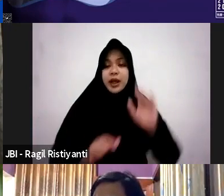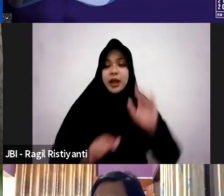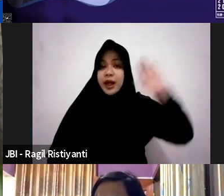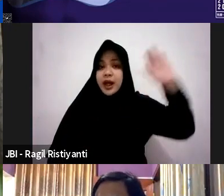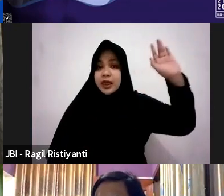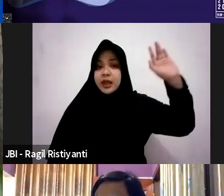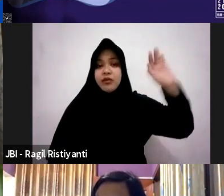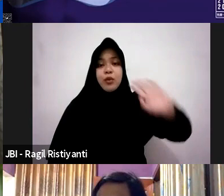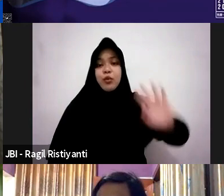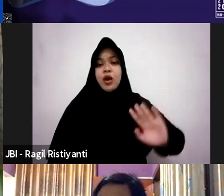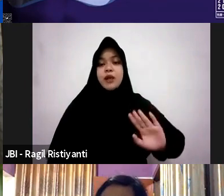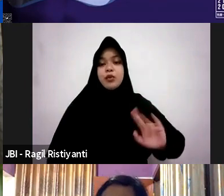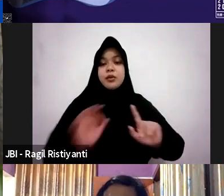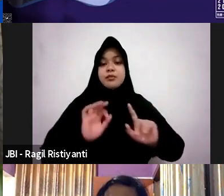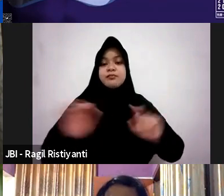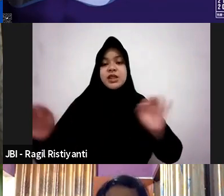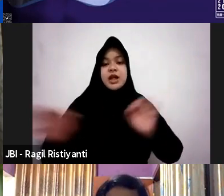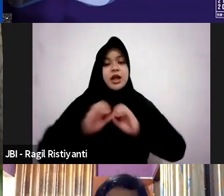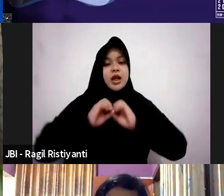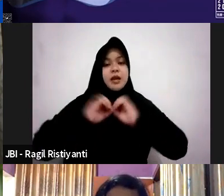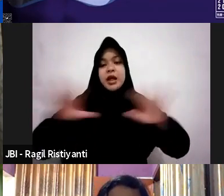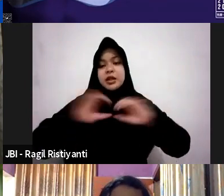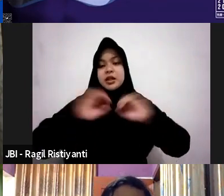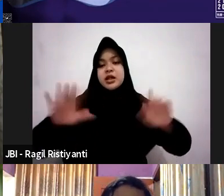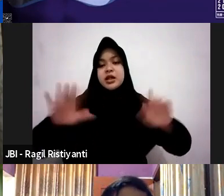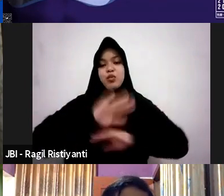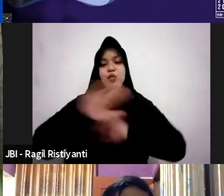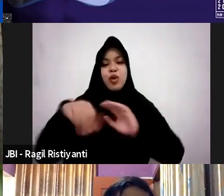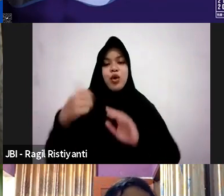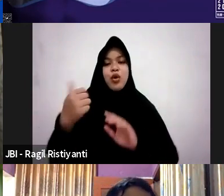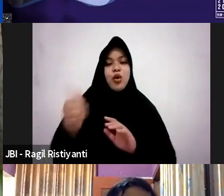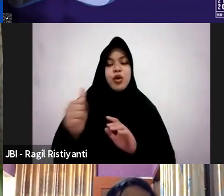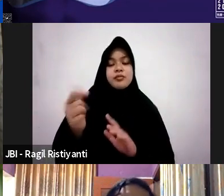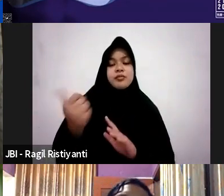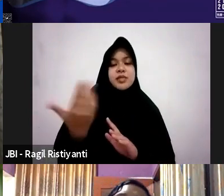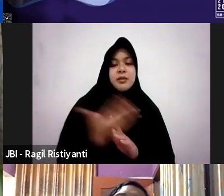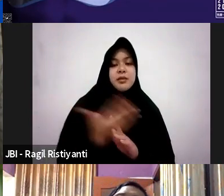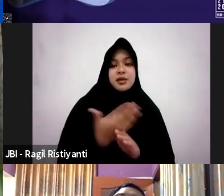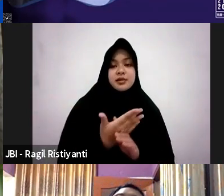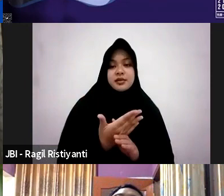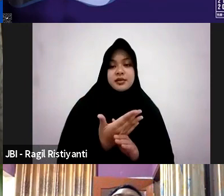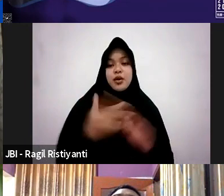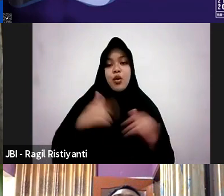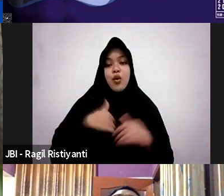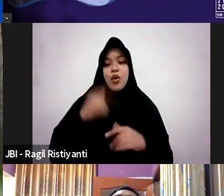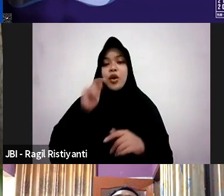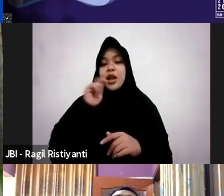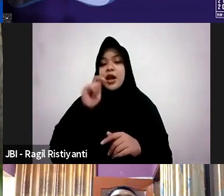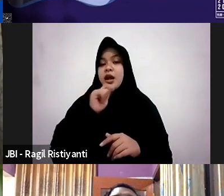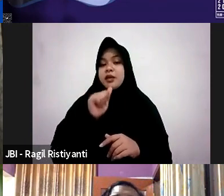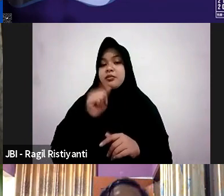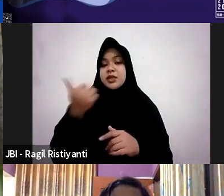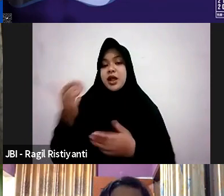dan bukan pendekatan kampanye Gitu Semua orang bisa mengakses dan saya juga kaget nyata film ini bisa di lima